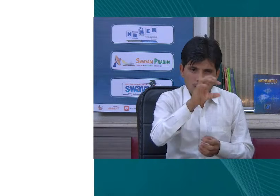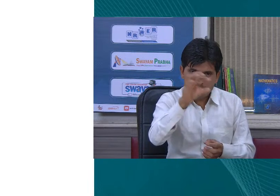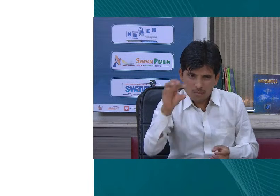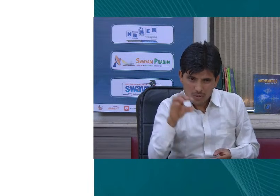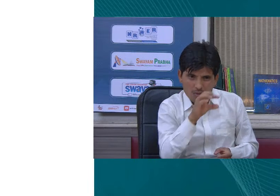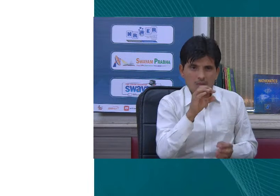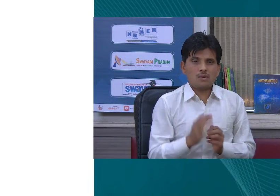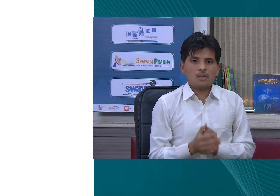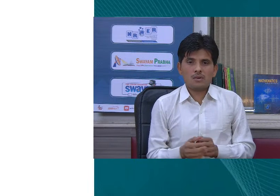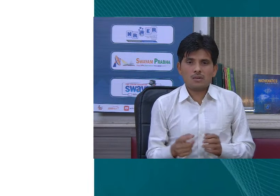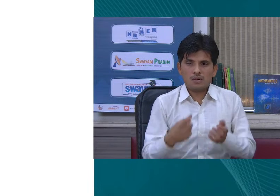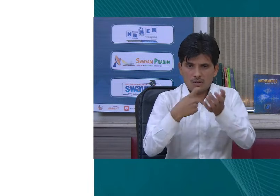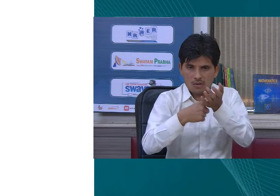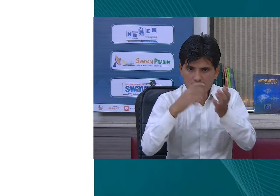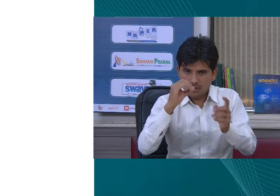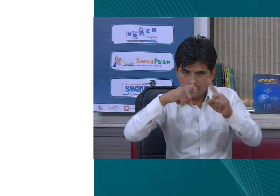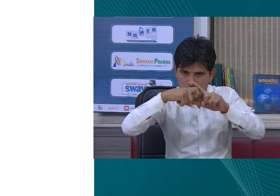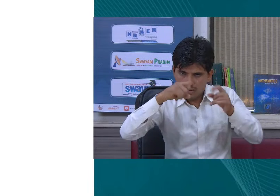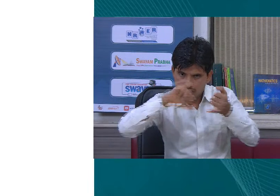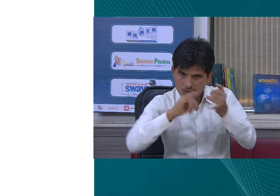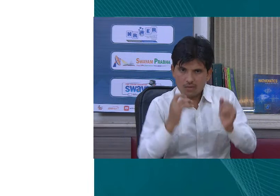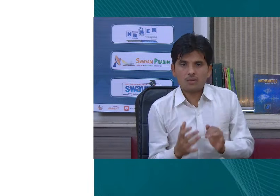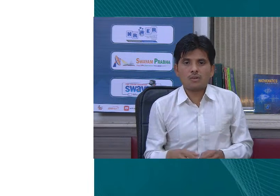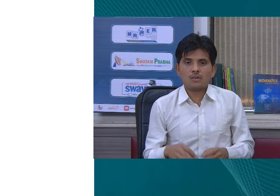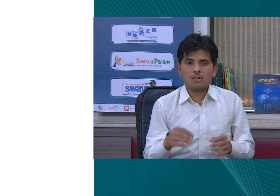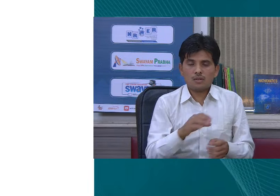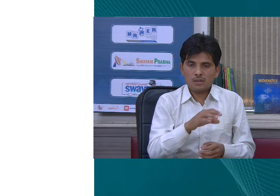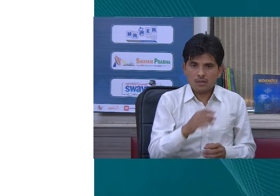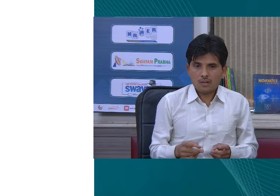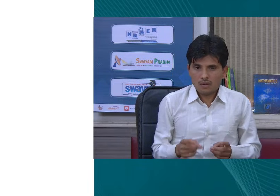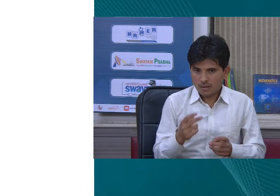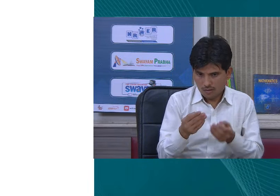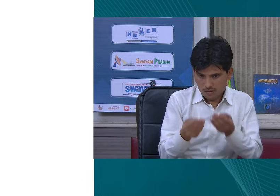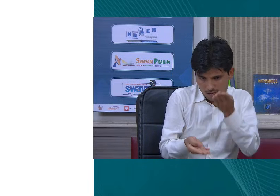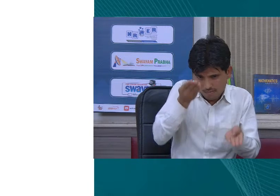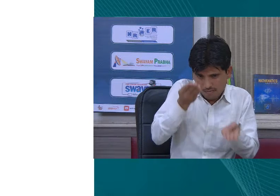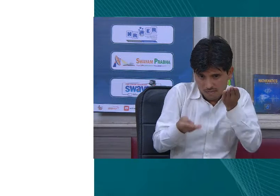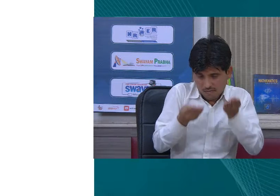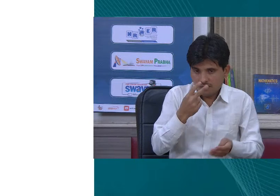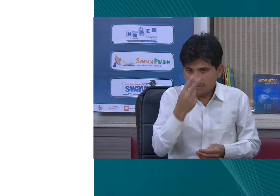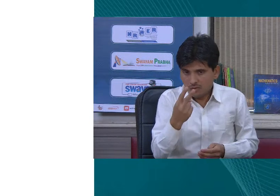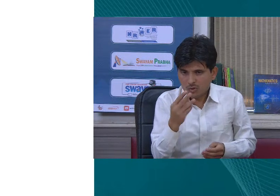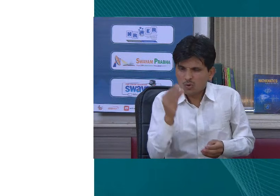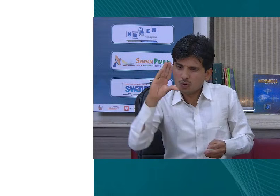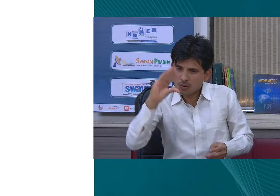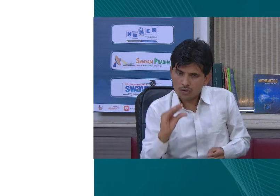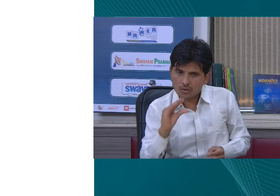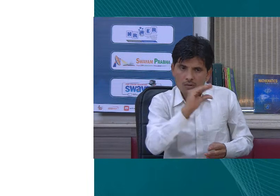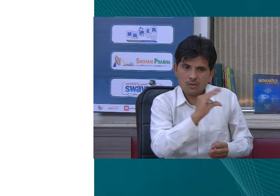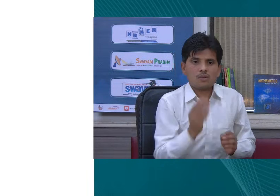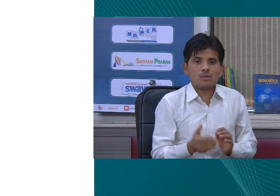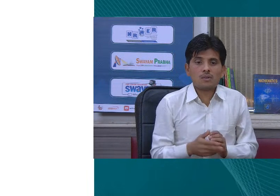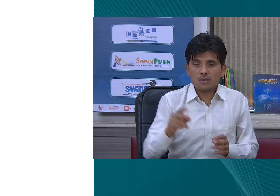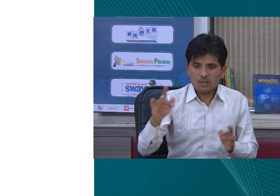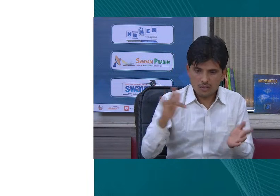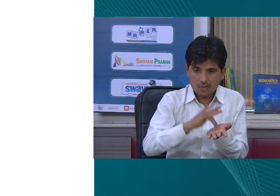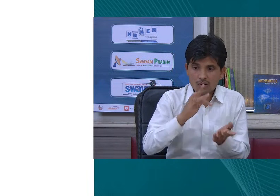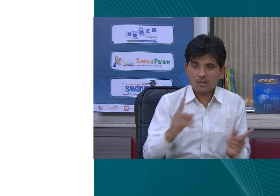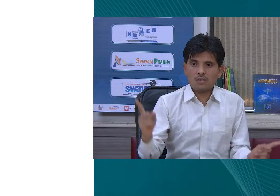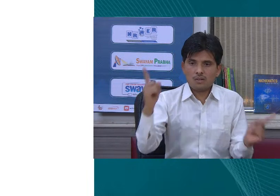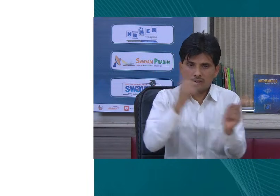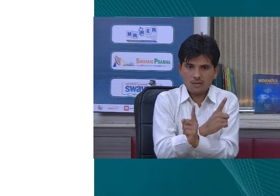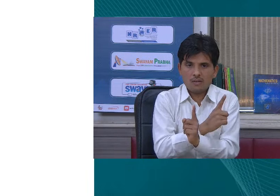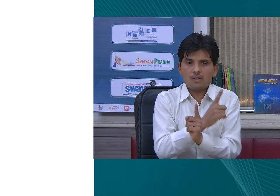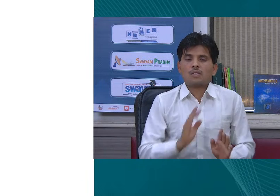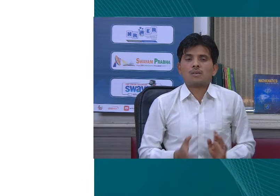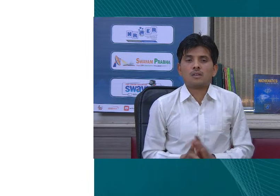होते हैं. मतलब मेटेरॉइड्स के साइजेस एस्टेरॉइड्स के तुलना में थोड़ी सी छोटे होते हैं और वो यहाँ से वहां मूव